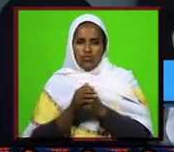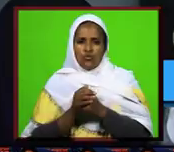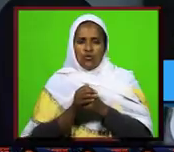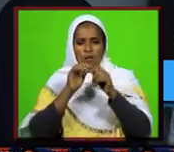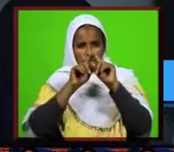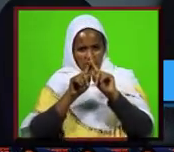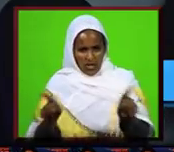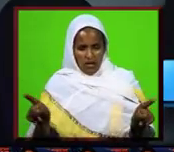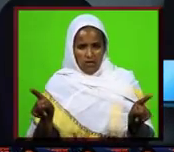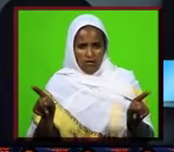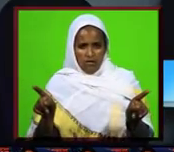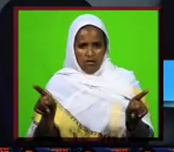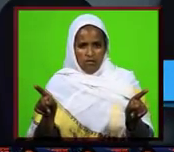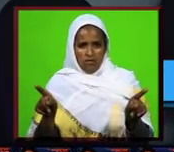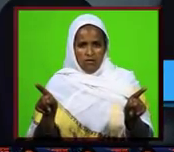በተለይ